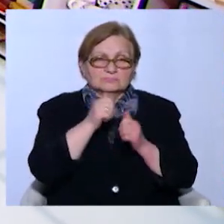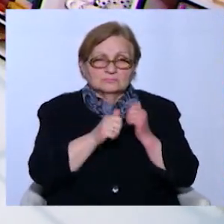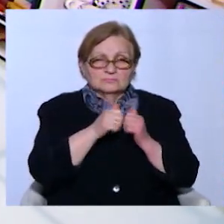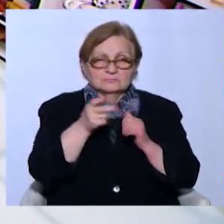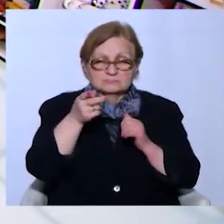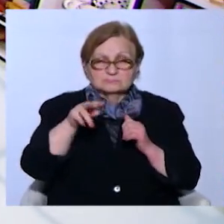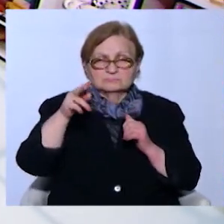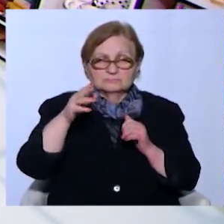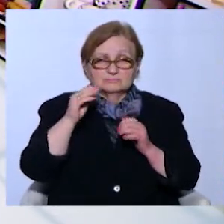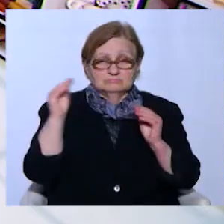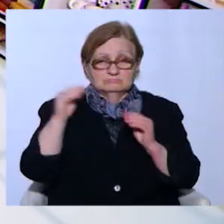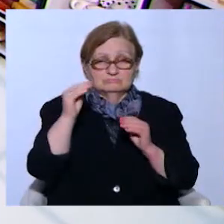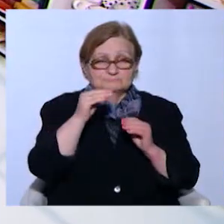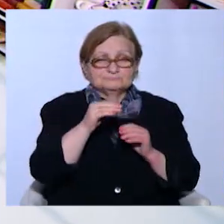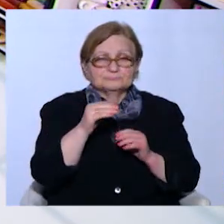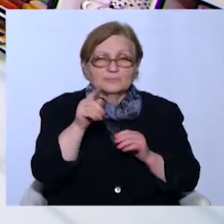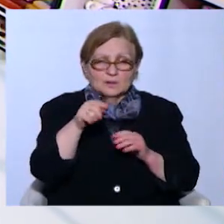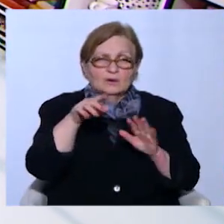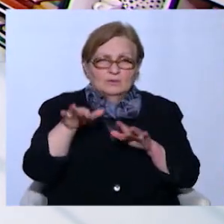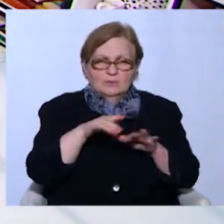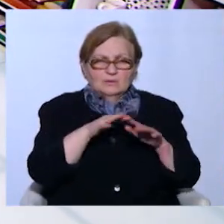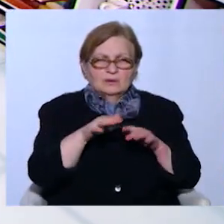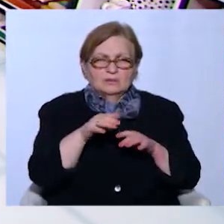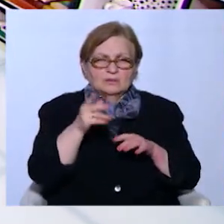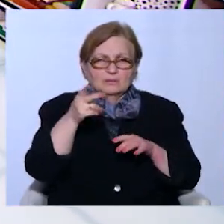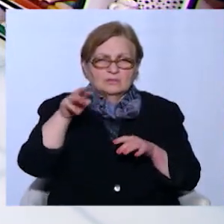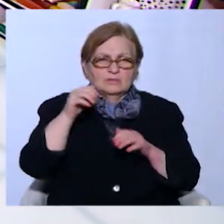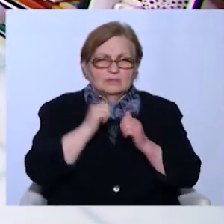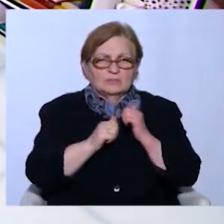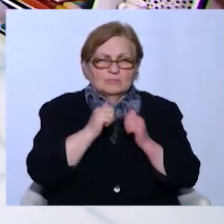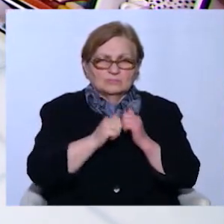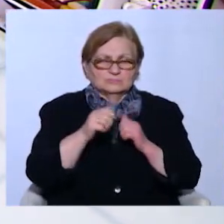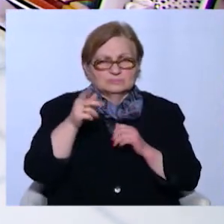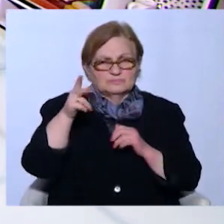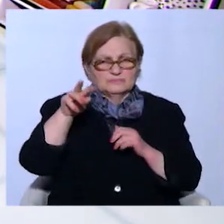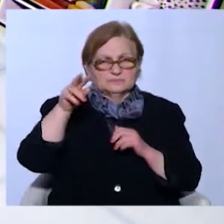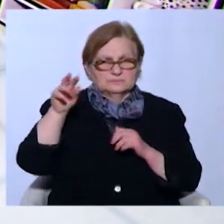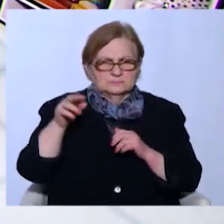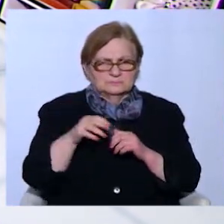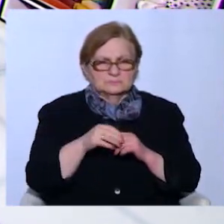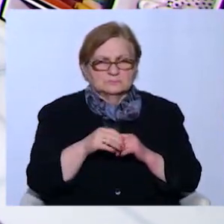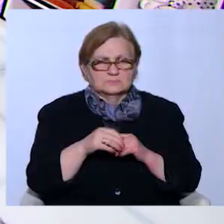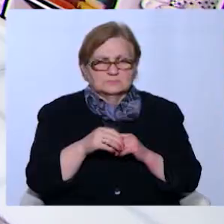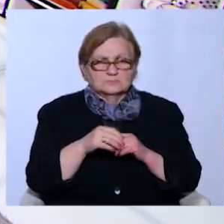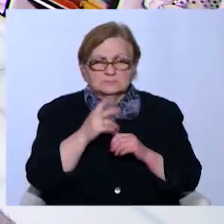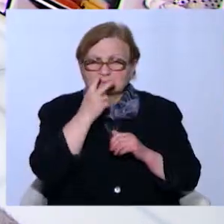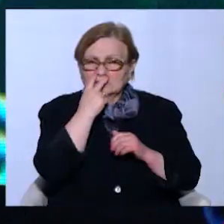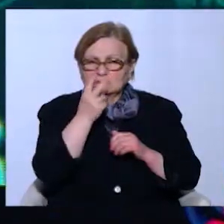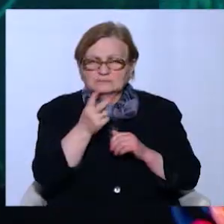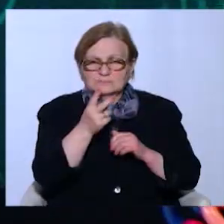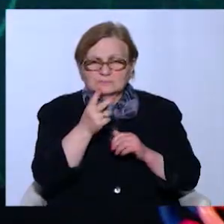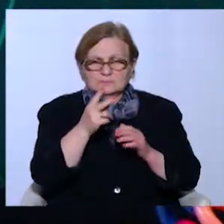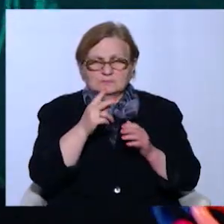სიდიდის ზრდისას, ფუნქციის მნიშვნელობების ნაზრდი იზრდება მუდმივი სიდიდით. Მოდით გადავიდეთ